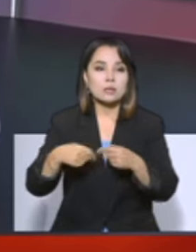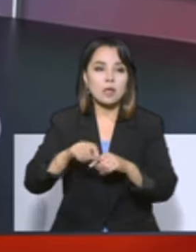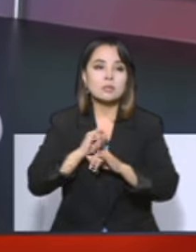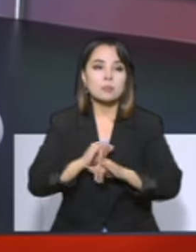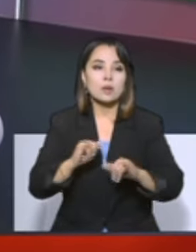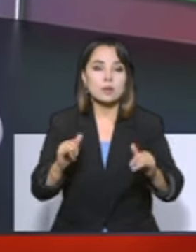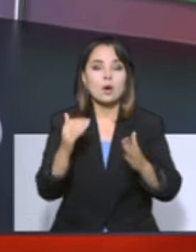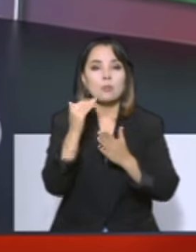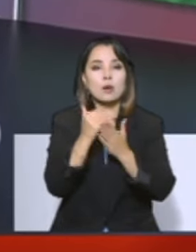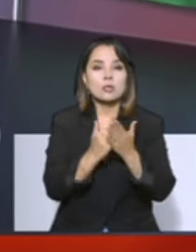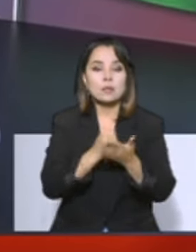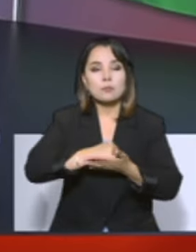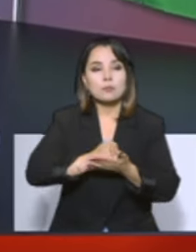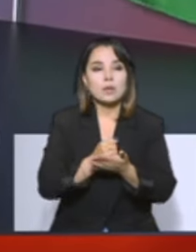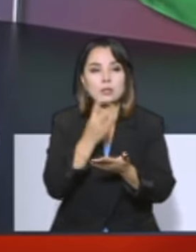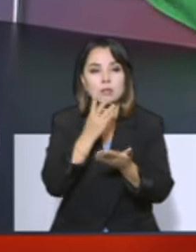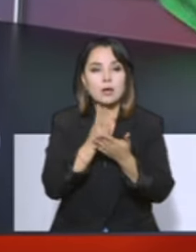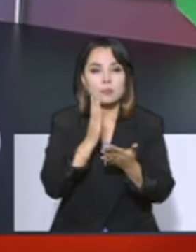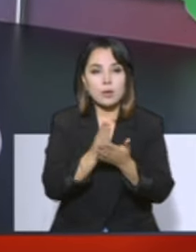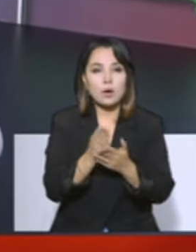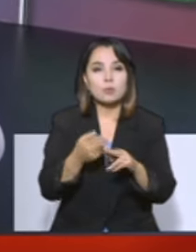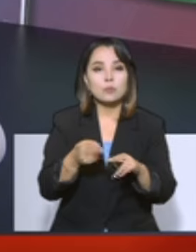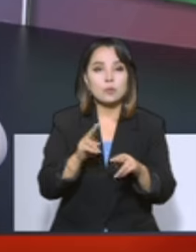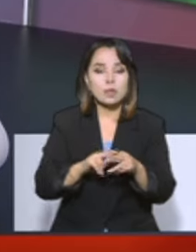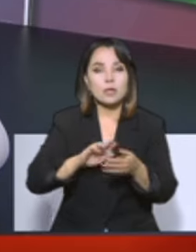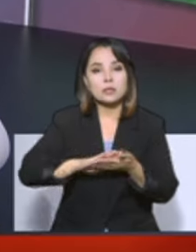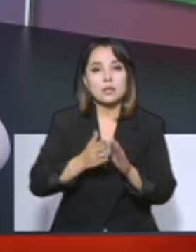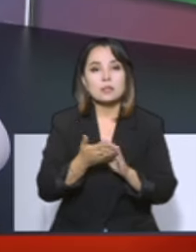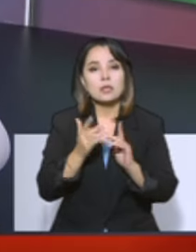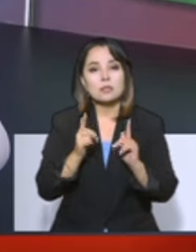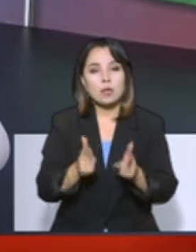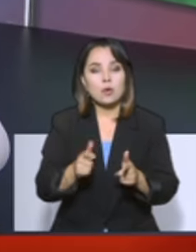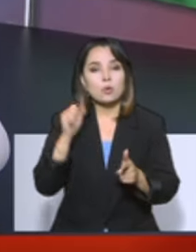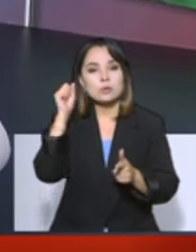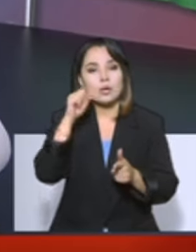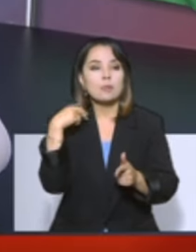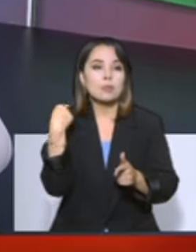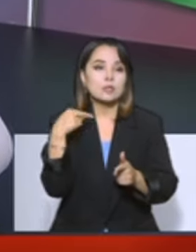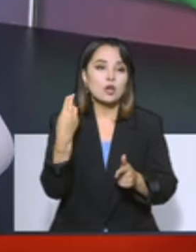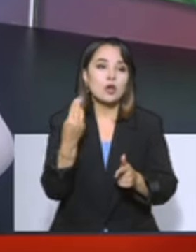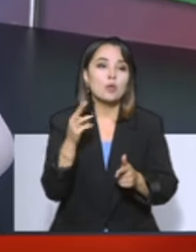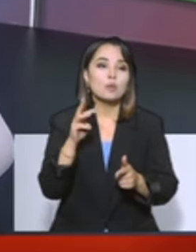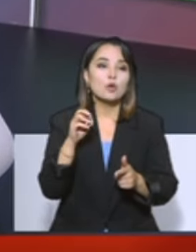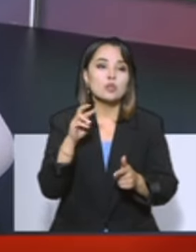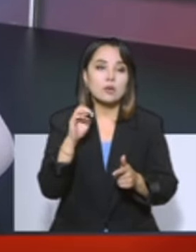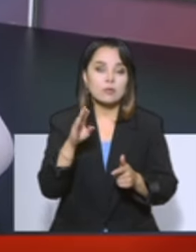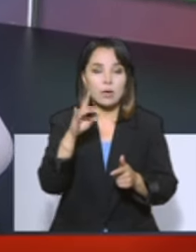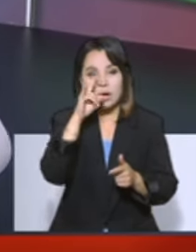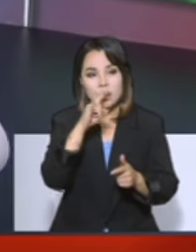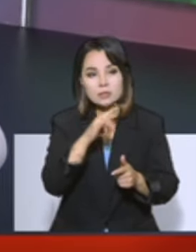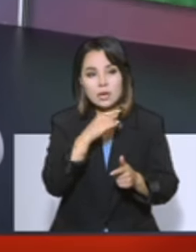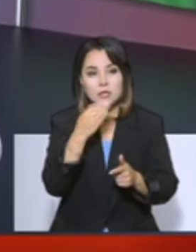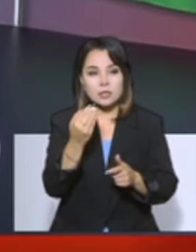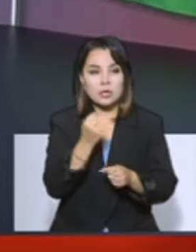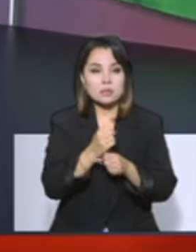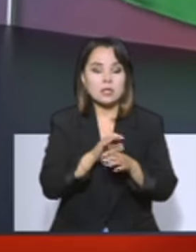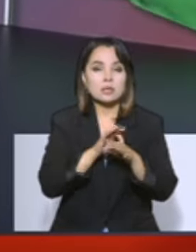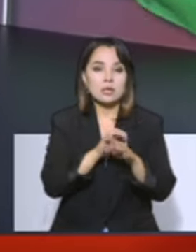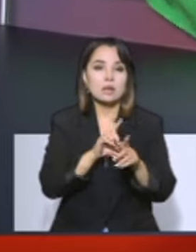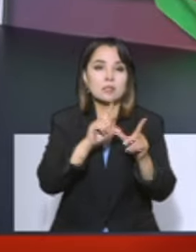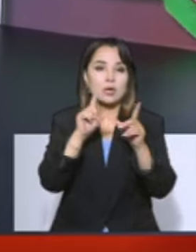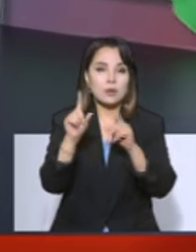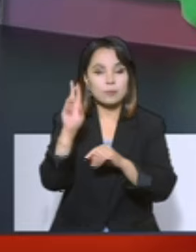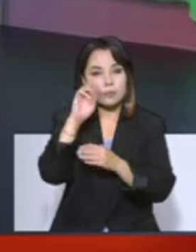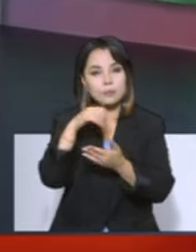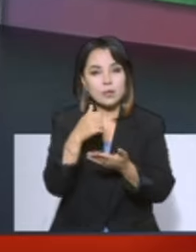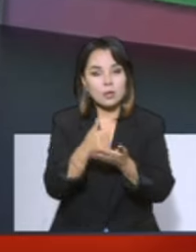дамыту бағдарламасын бекітті. Мұнда келісімге Өзбекстан президенті Шавкат Мирзиёевтің Қазақстанға жасаған мемлекеттік сапар аясында